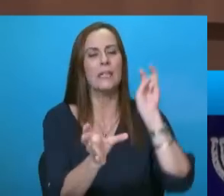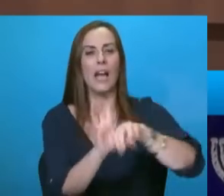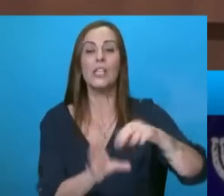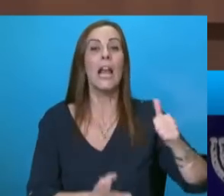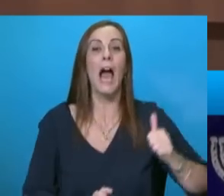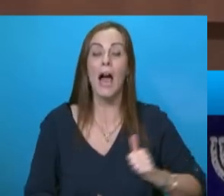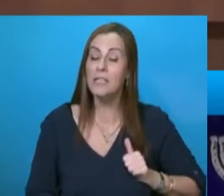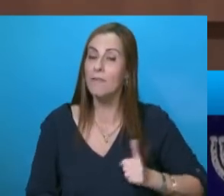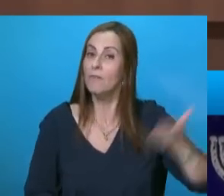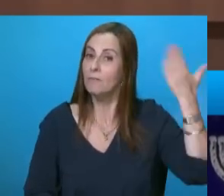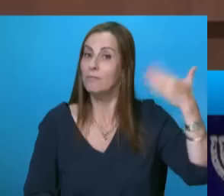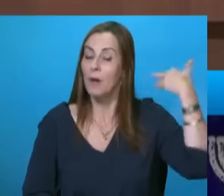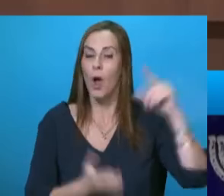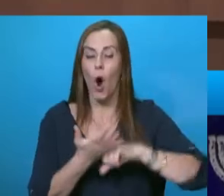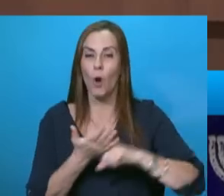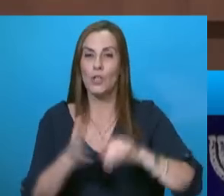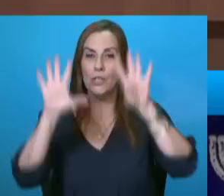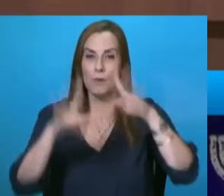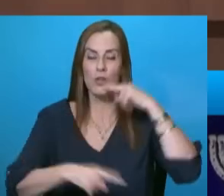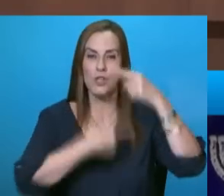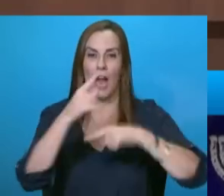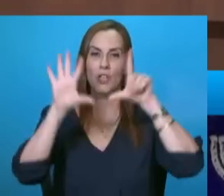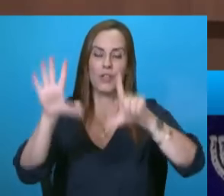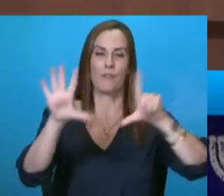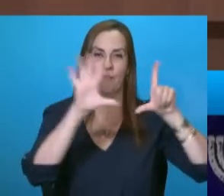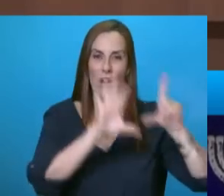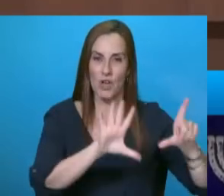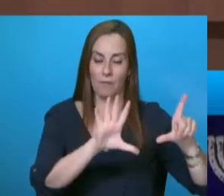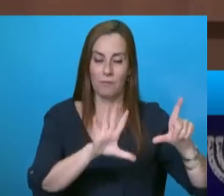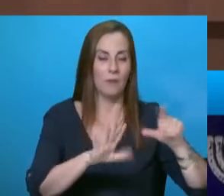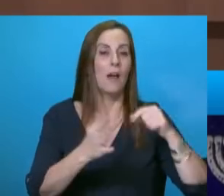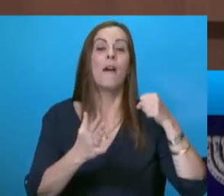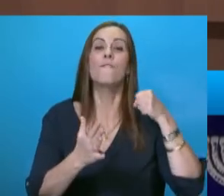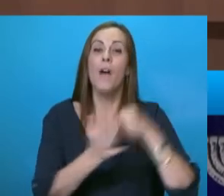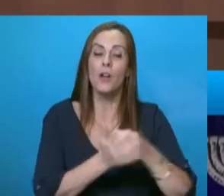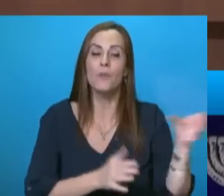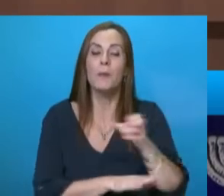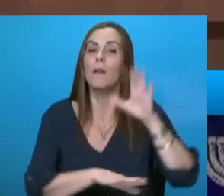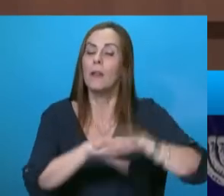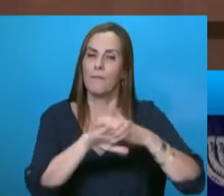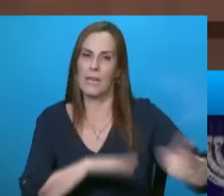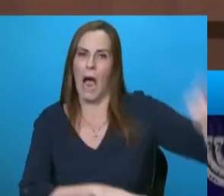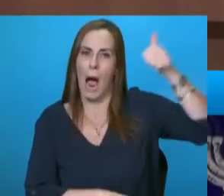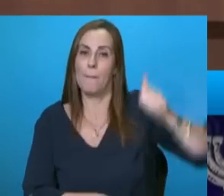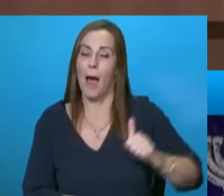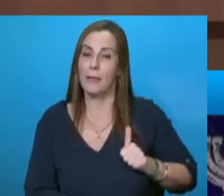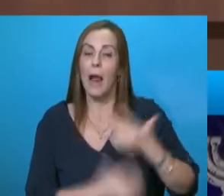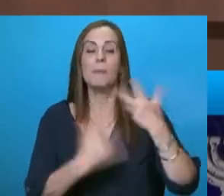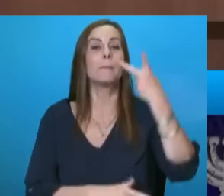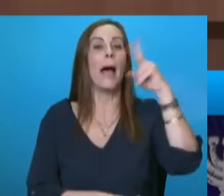לצה"ל כחייל בספטמבר 1977 ועד שנתמניתי לתפקיד הרמטכ"ל ה-20 של